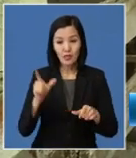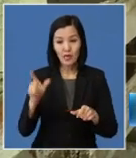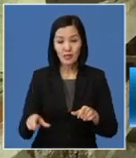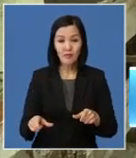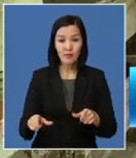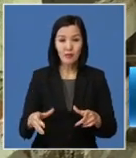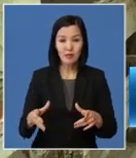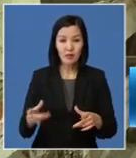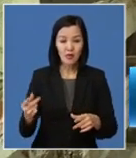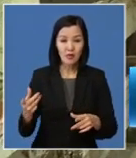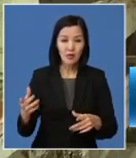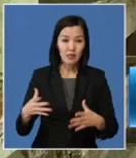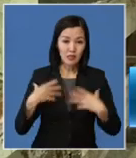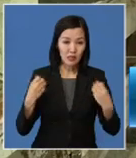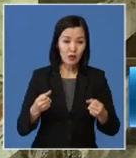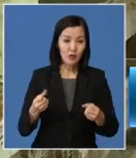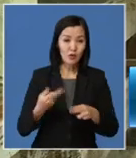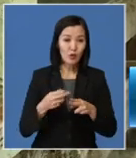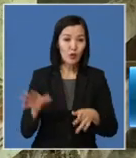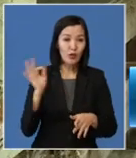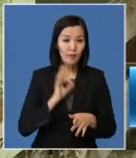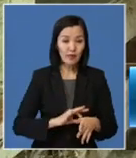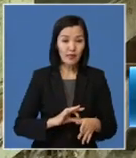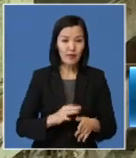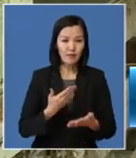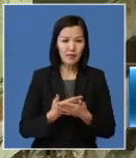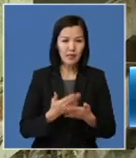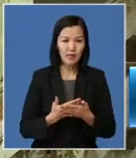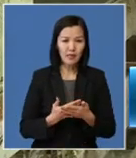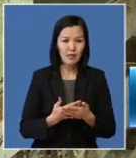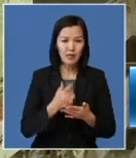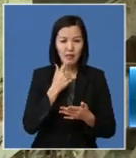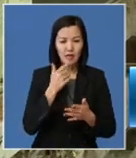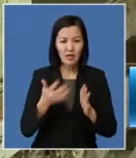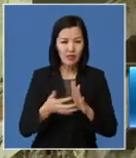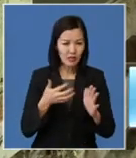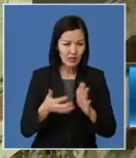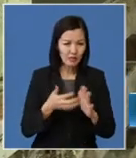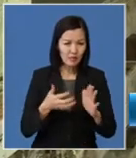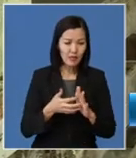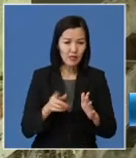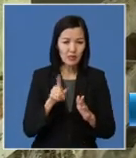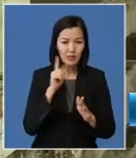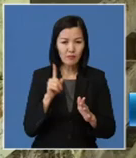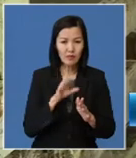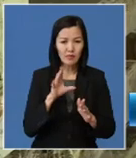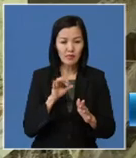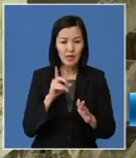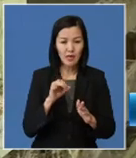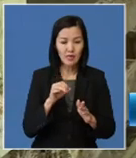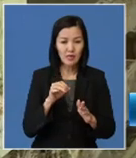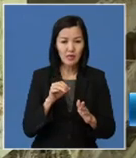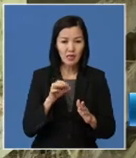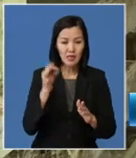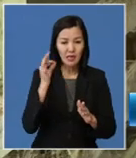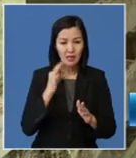ем. Айта кетсе, қазір кезде үлкен кісілердің көбісі не аурулар, қан аздығы аурумен ауырады, жас балалар сахарный диабетпен ауырады, ешкі